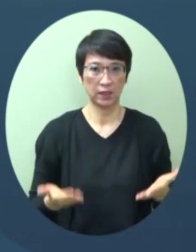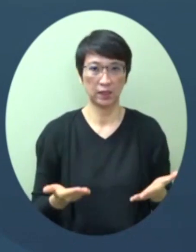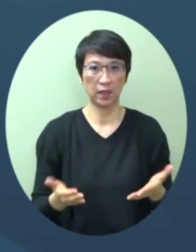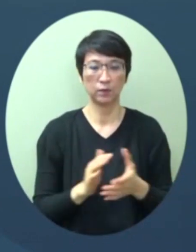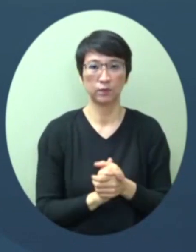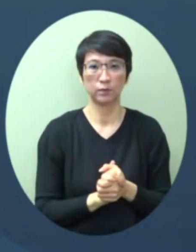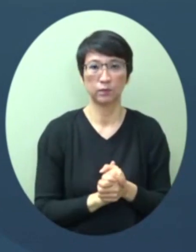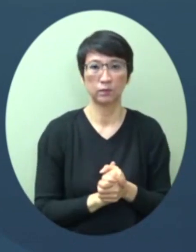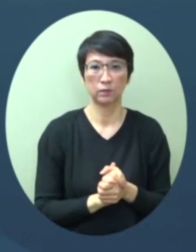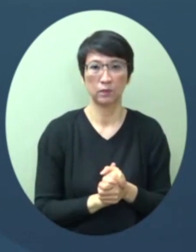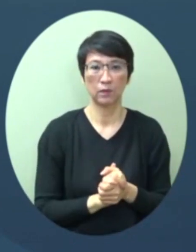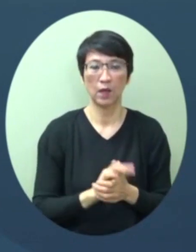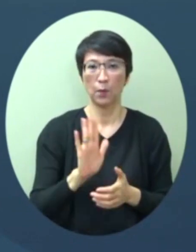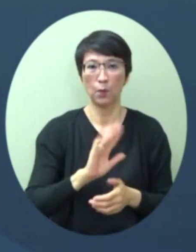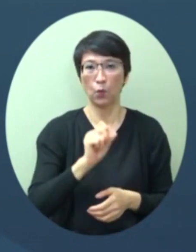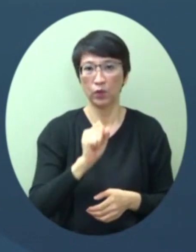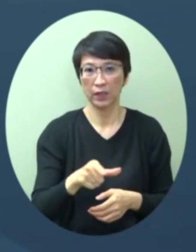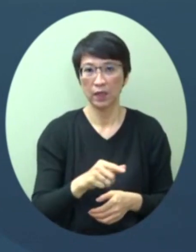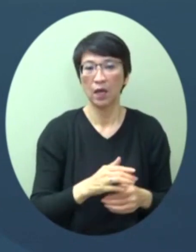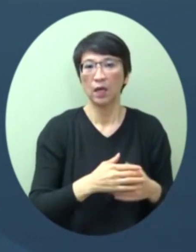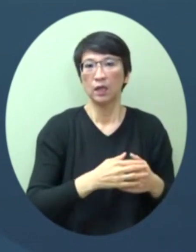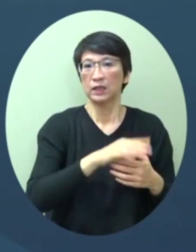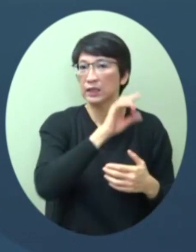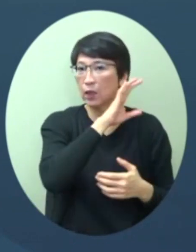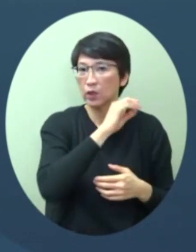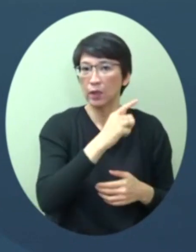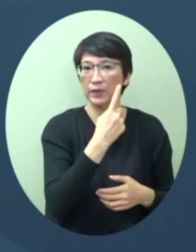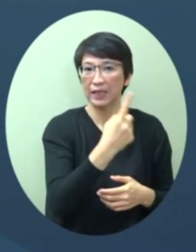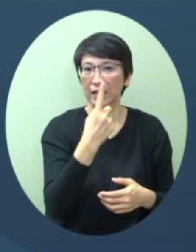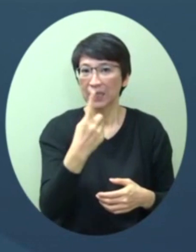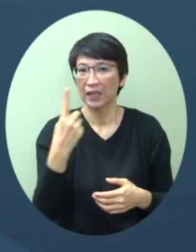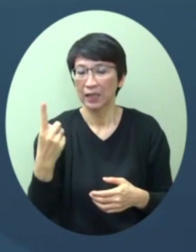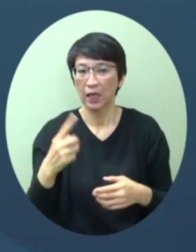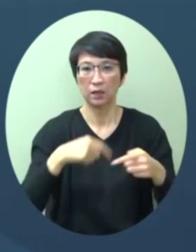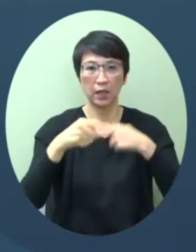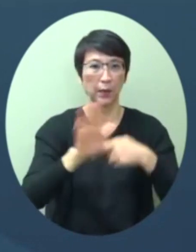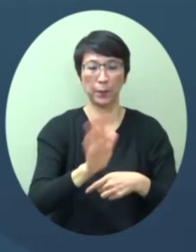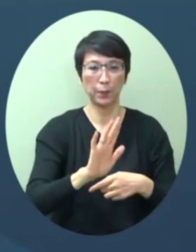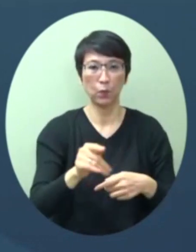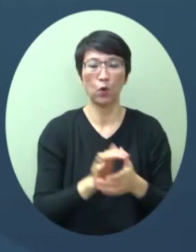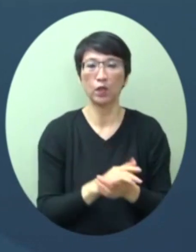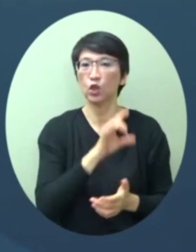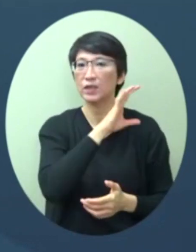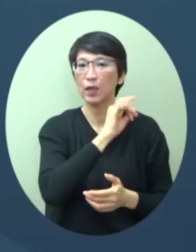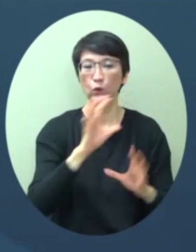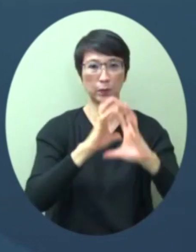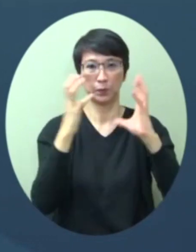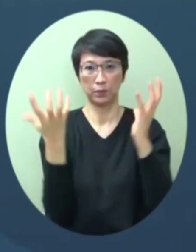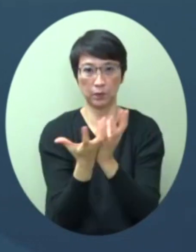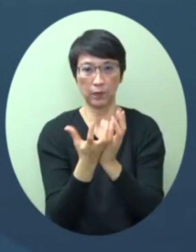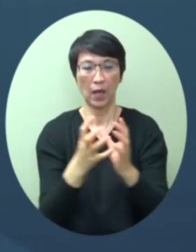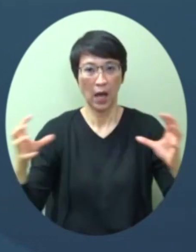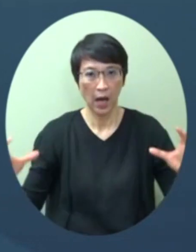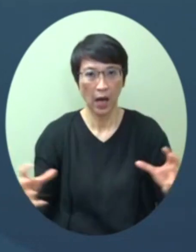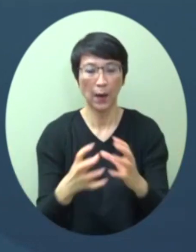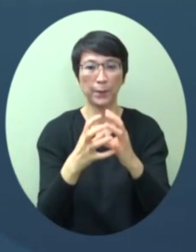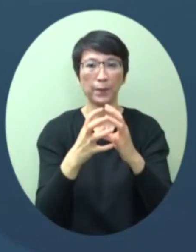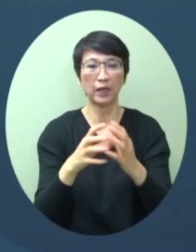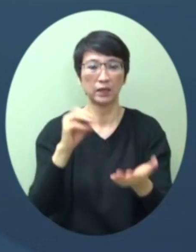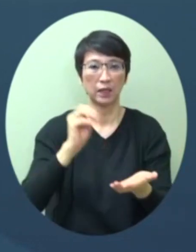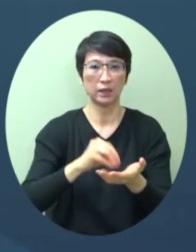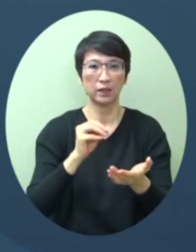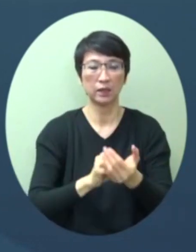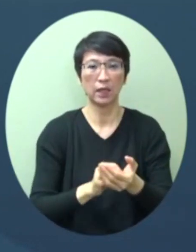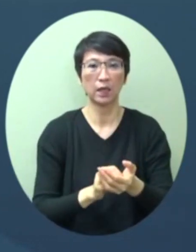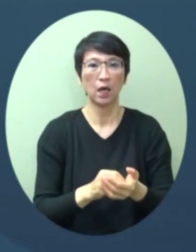不会一间一间酒店去谈的了我们会和业界即是酒店业界共同制定一个可以提